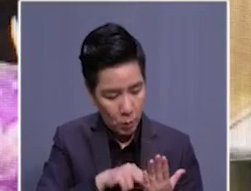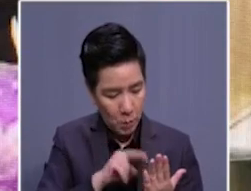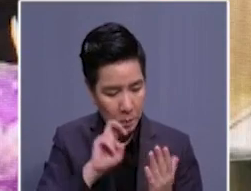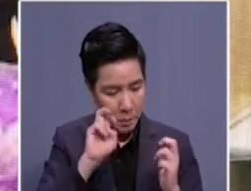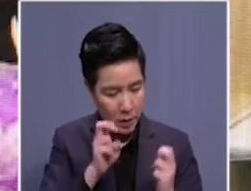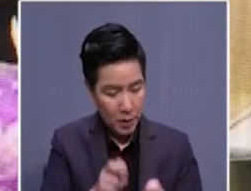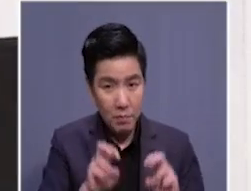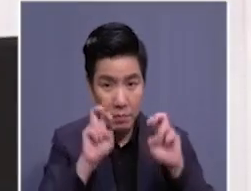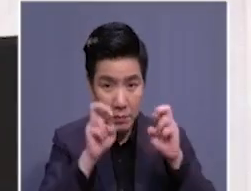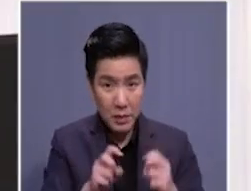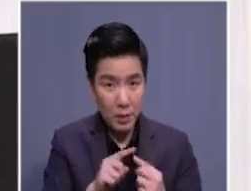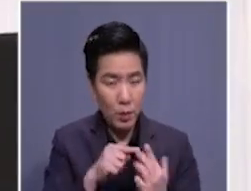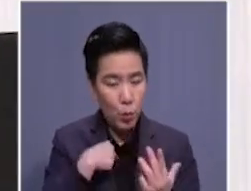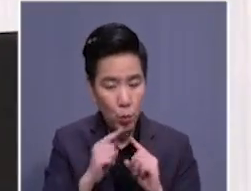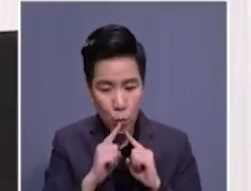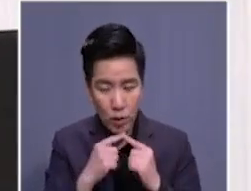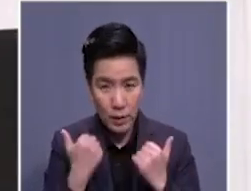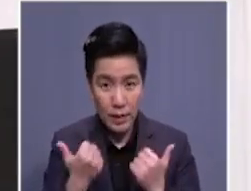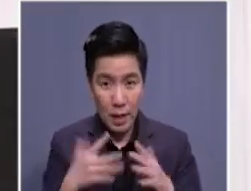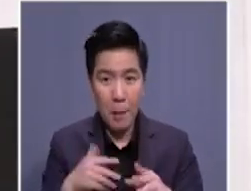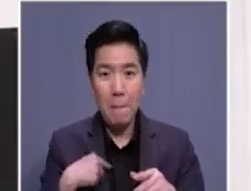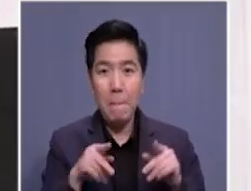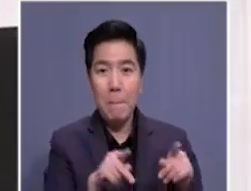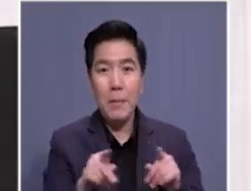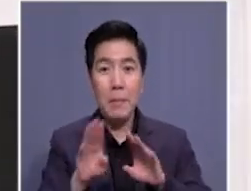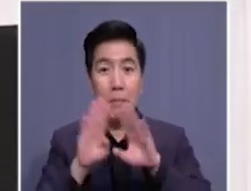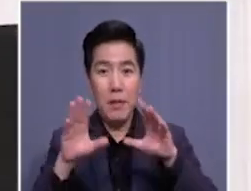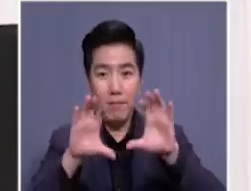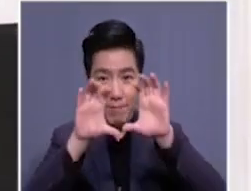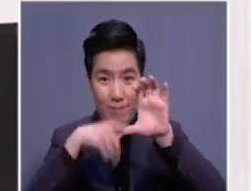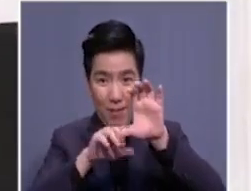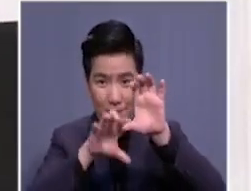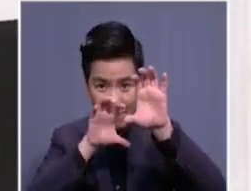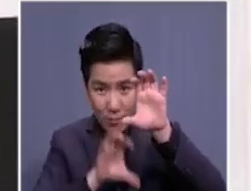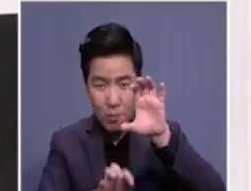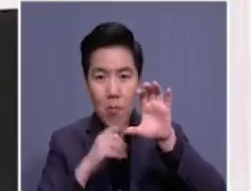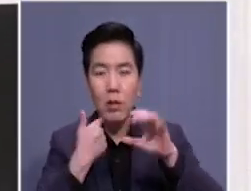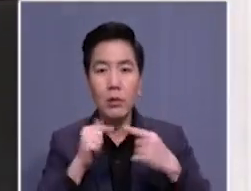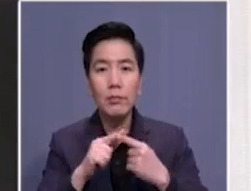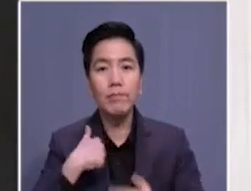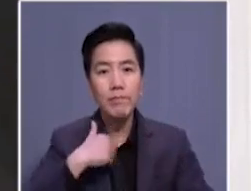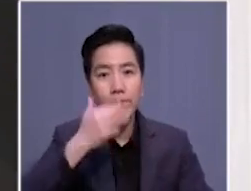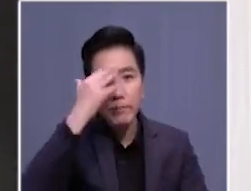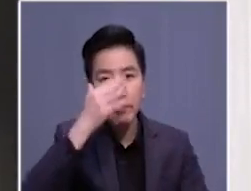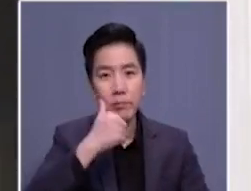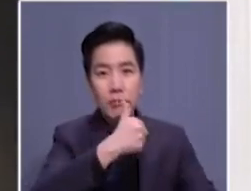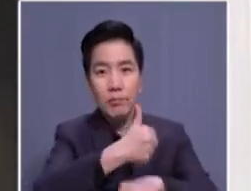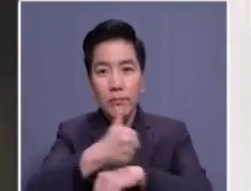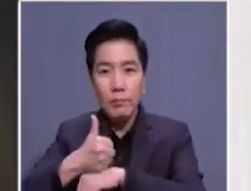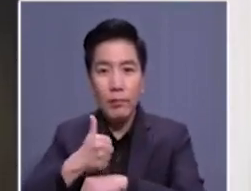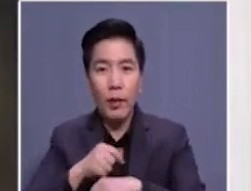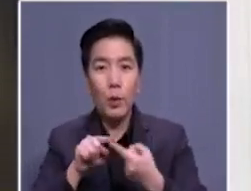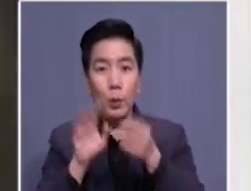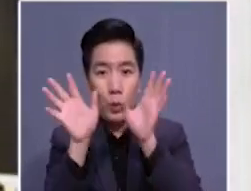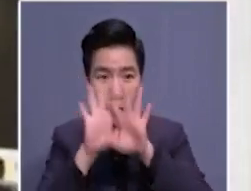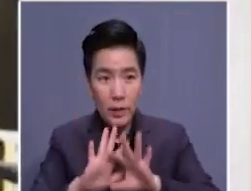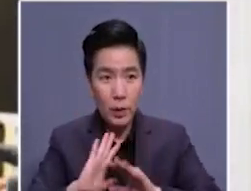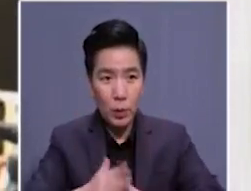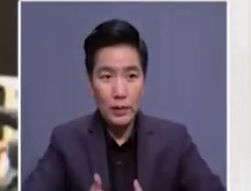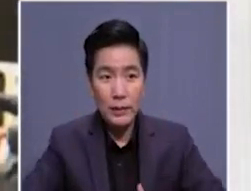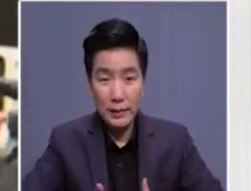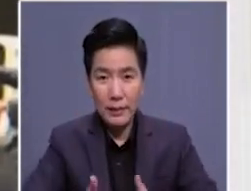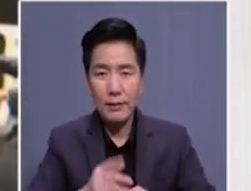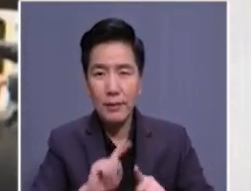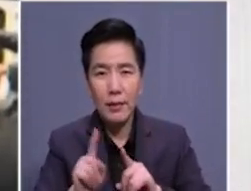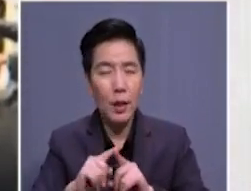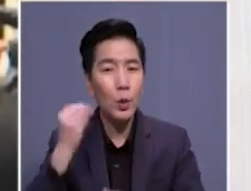สอบประเด็นสนทนาสำหรับวันนี้และหลังพิธีเปิดก็โพสต์ข้อความว่าเช้านี้มีโอกาสทักทายพูดคุยกับผู้นำอาเซียนแขกรับเชิ